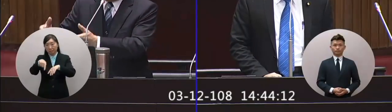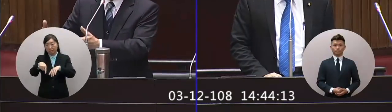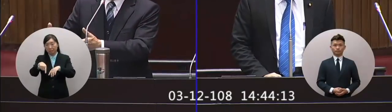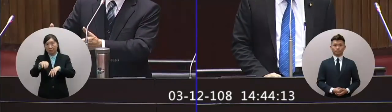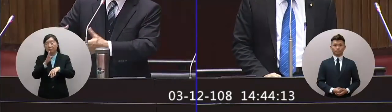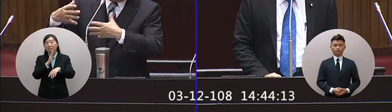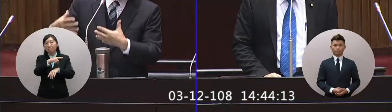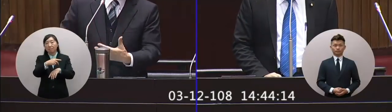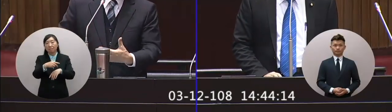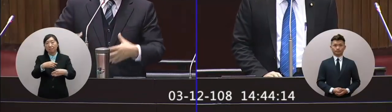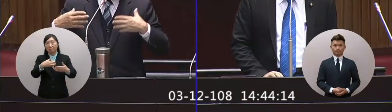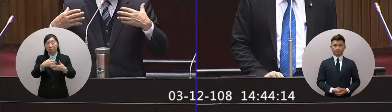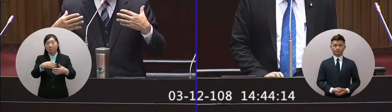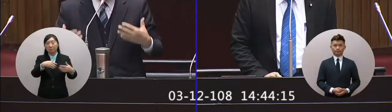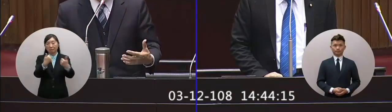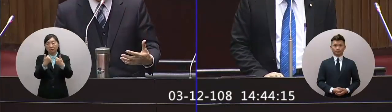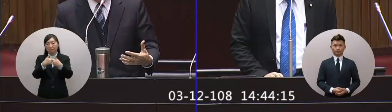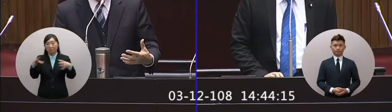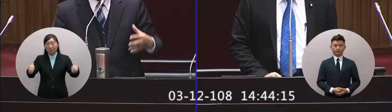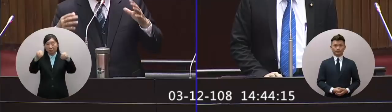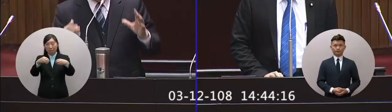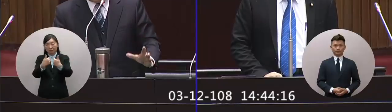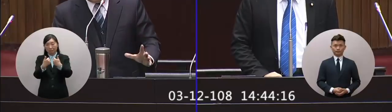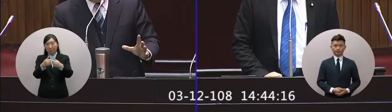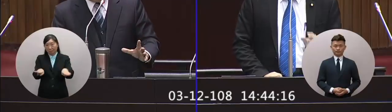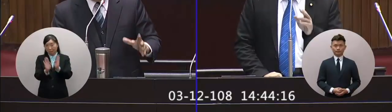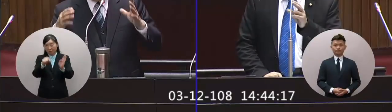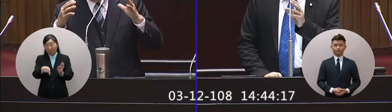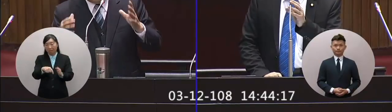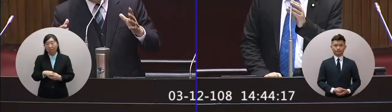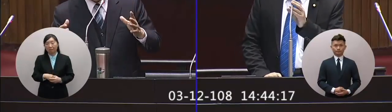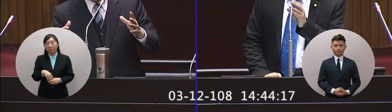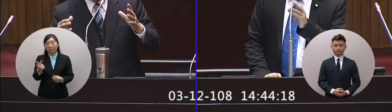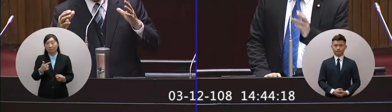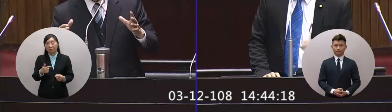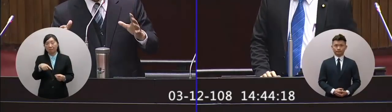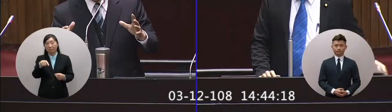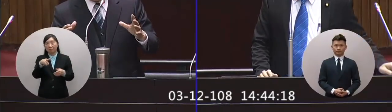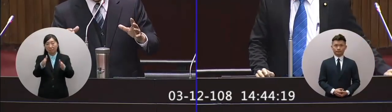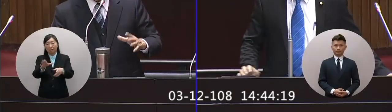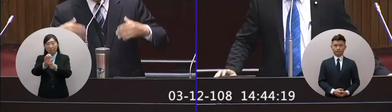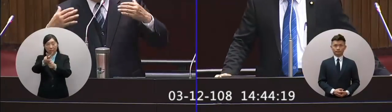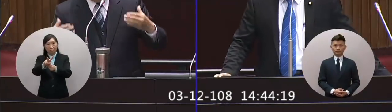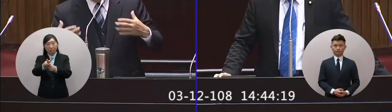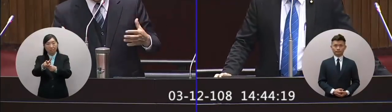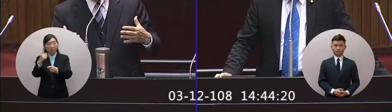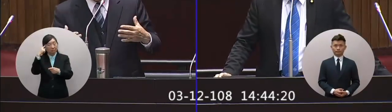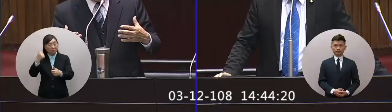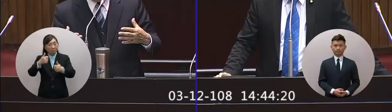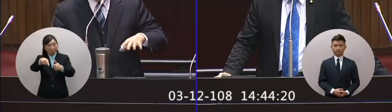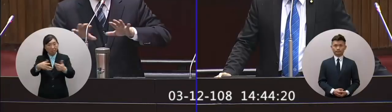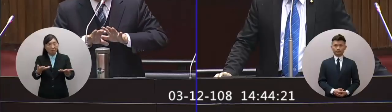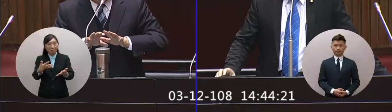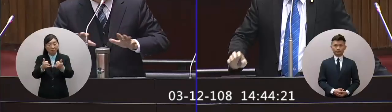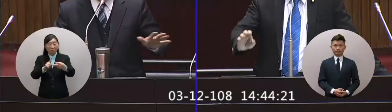他的两会也已经开始启动所谓九二共识台湾方案，也就民主